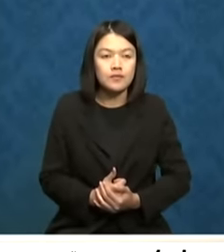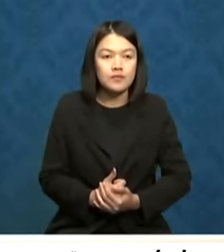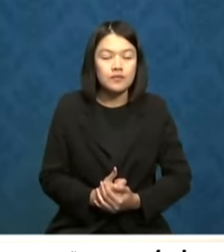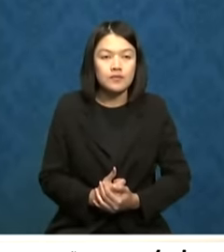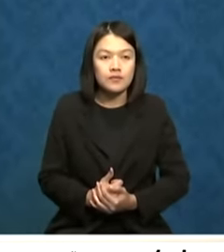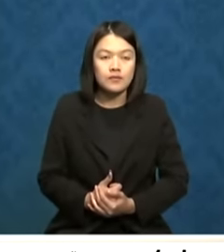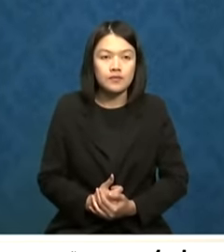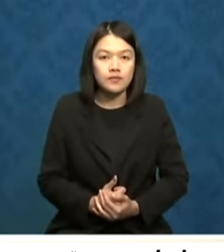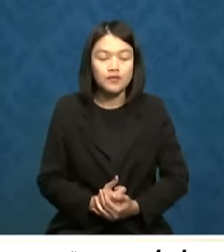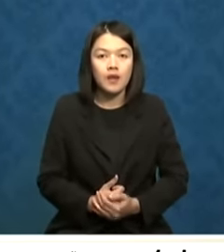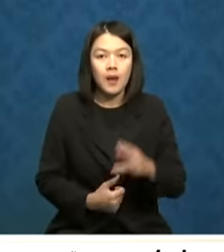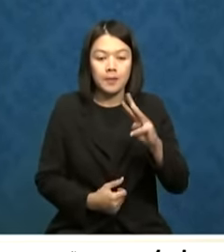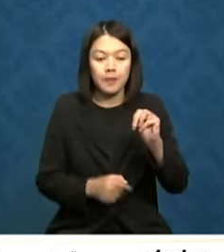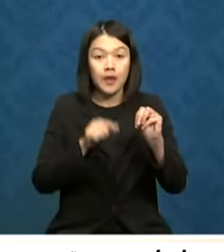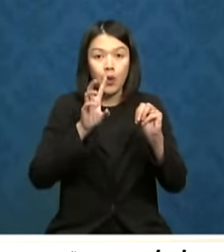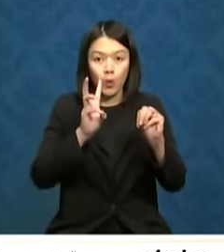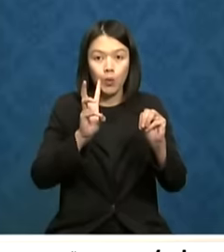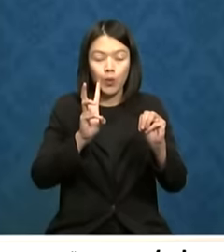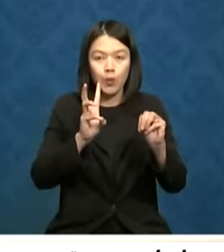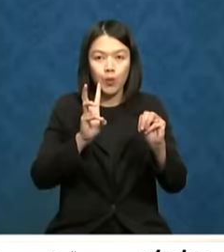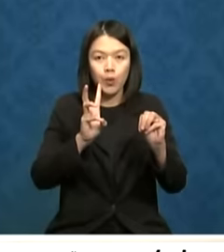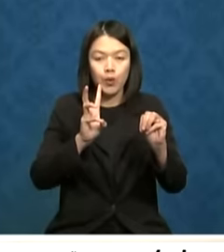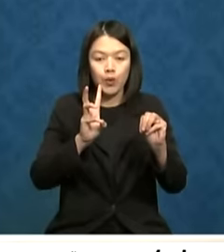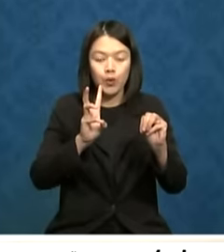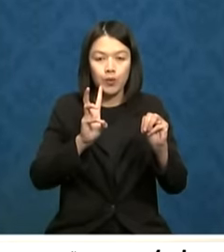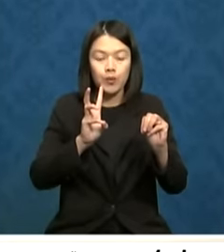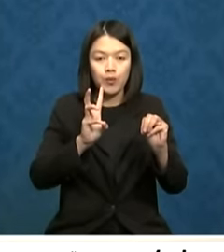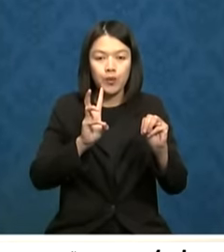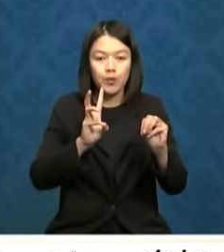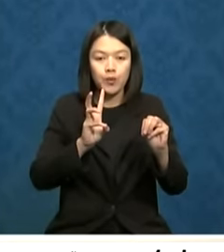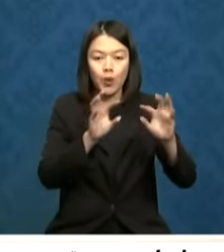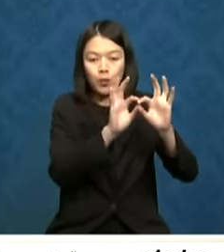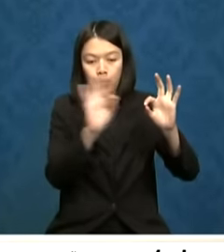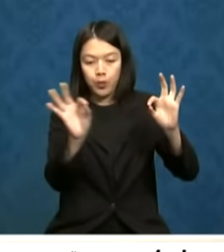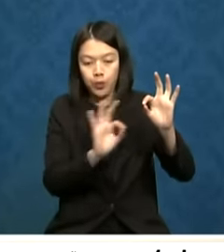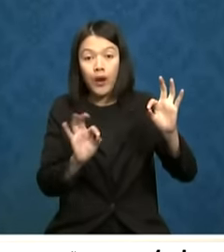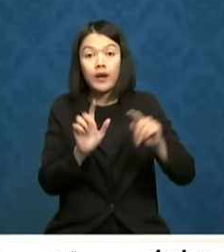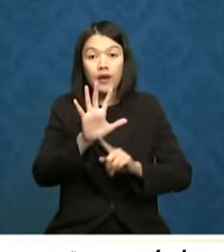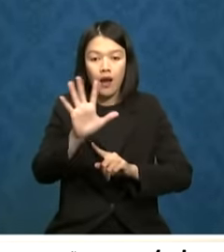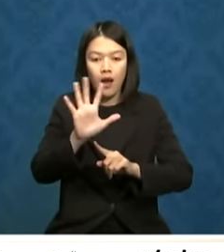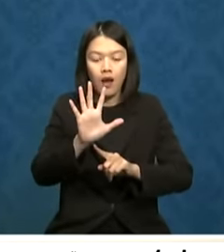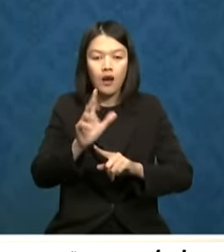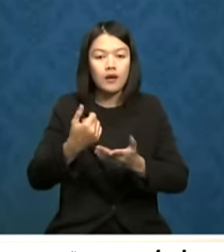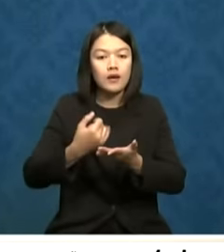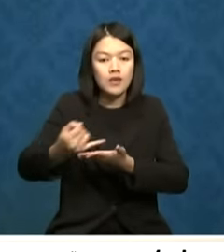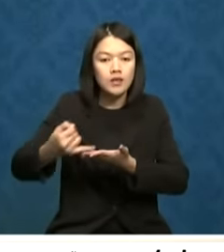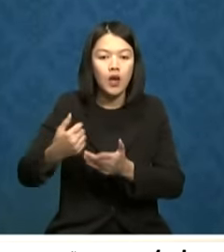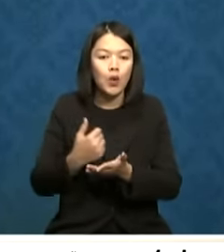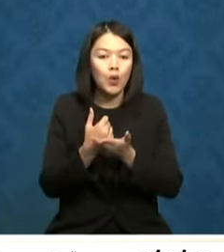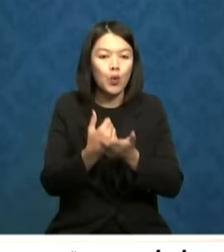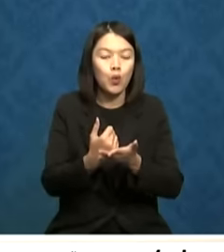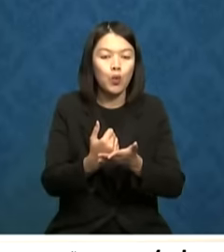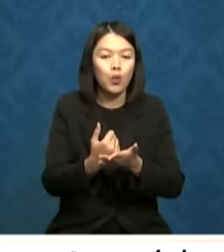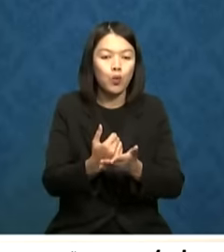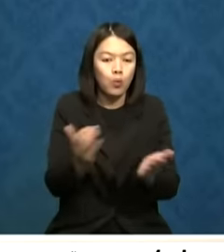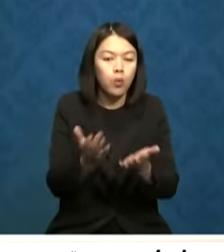ในมาตรา6ในรายการที่ 5ค่าใช้จ่ายเพื่อการกระตุ้นเศรษฐกิจและ